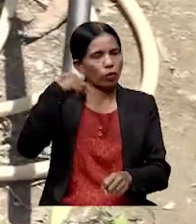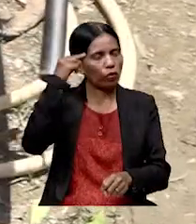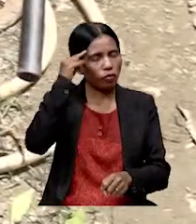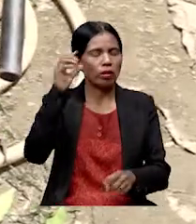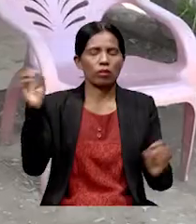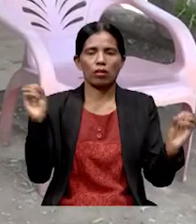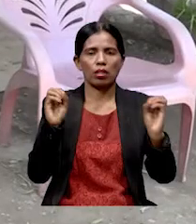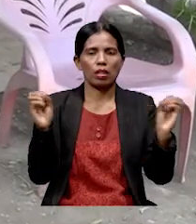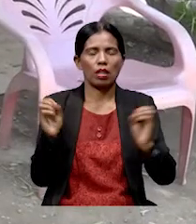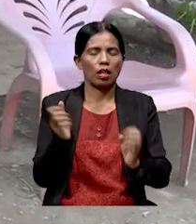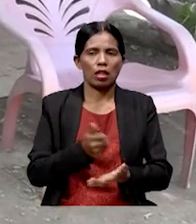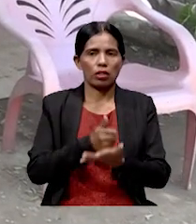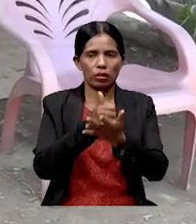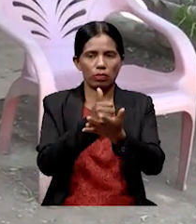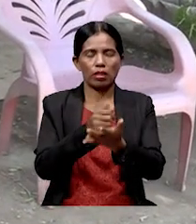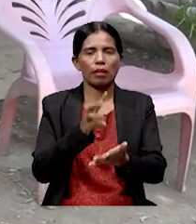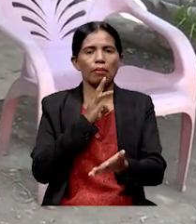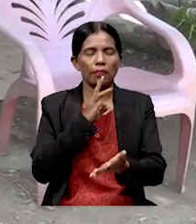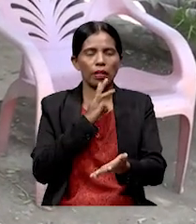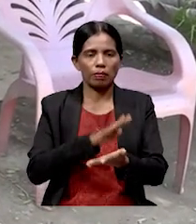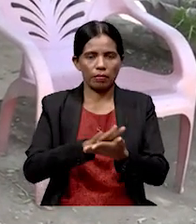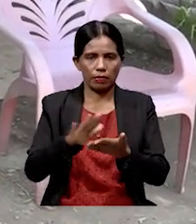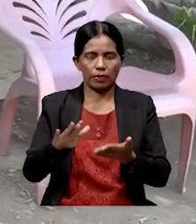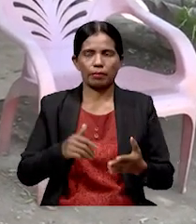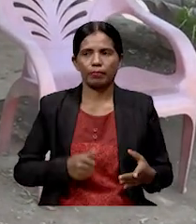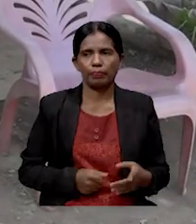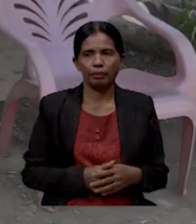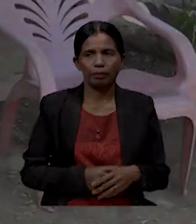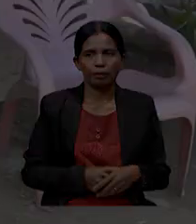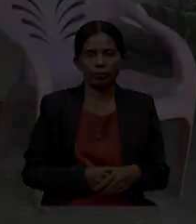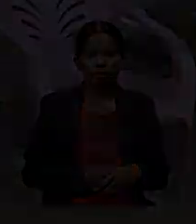consegue resolve. Leopoldina de Carvalho aderito Simenes, Giemen.